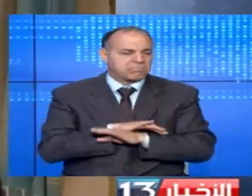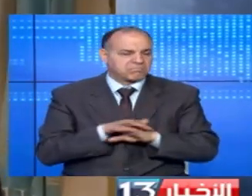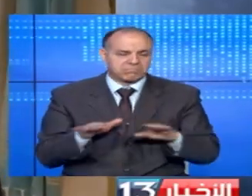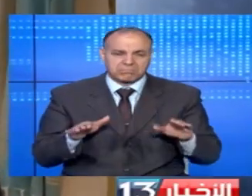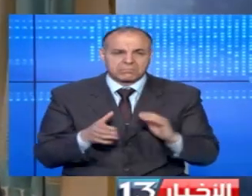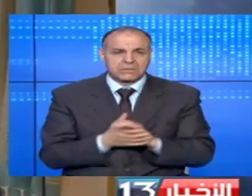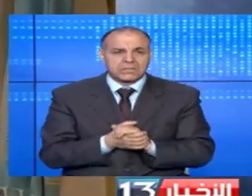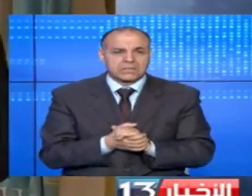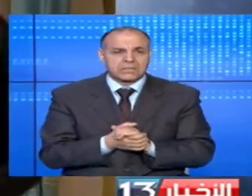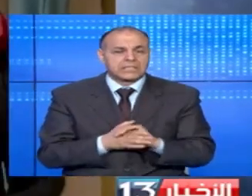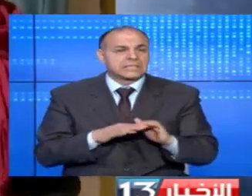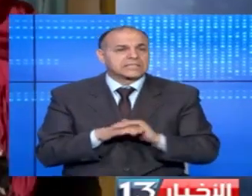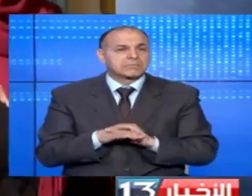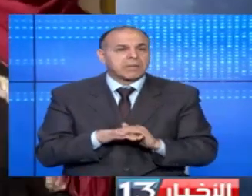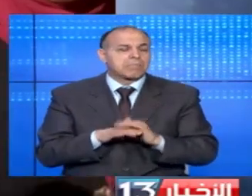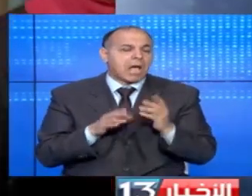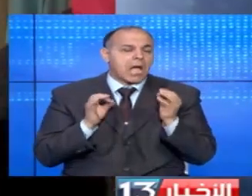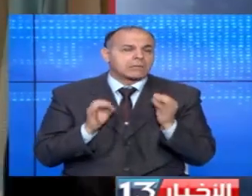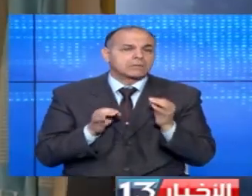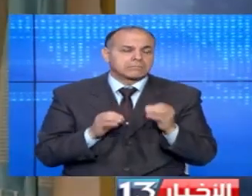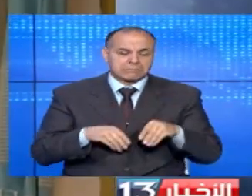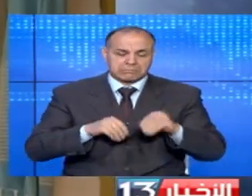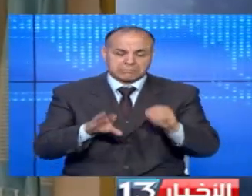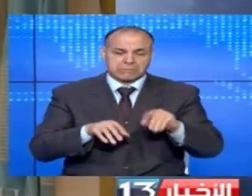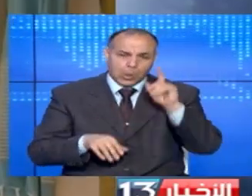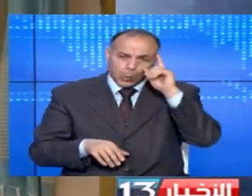سبب انتخاب